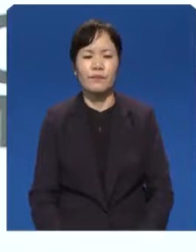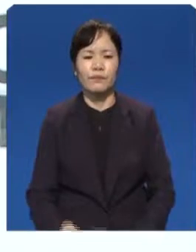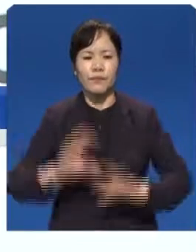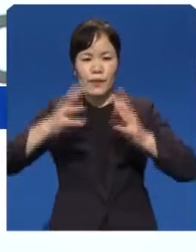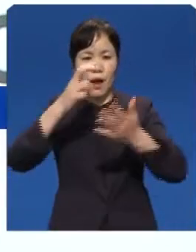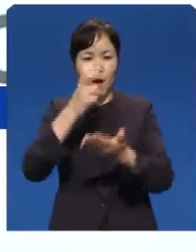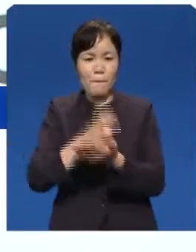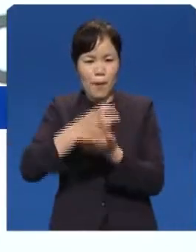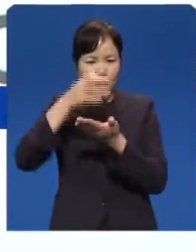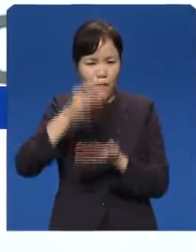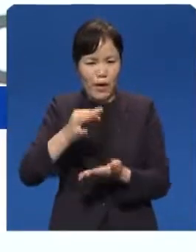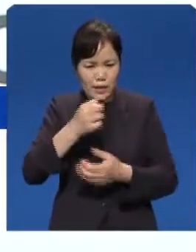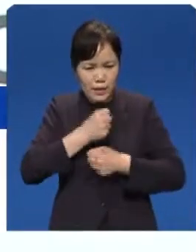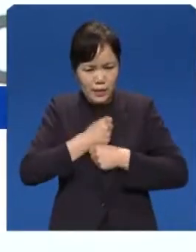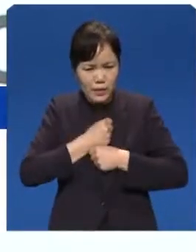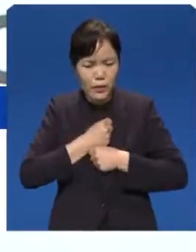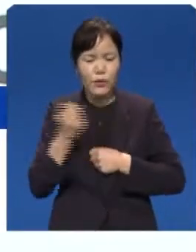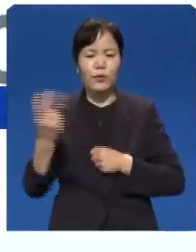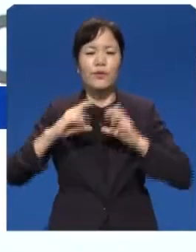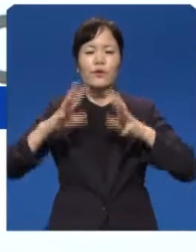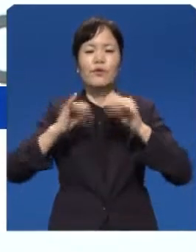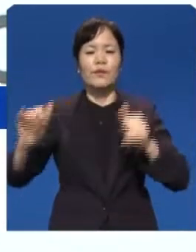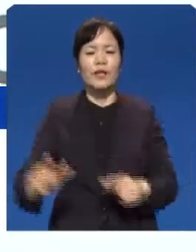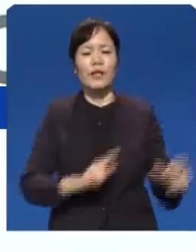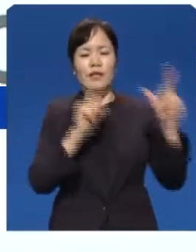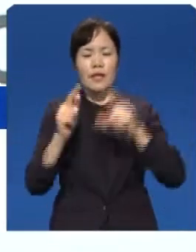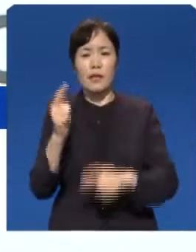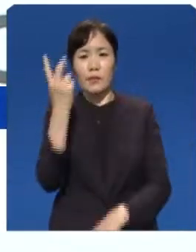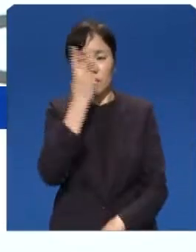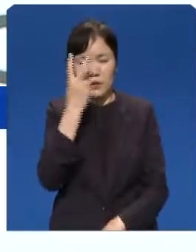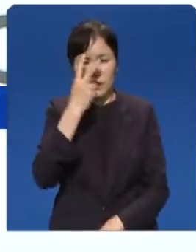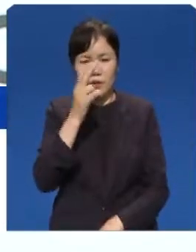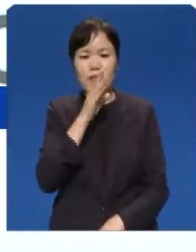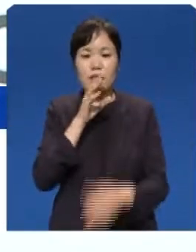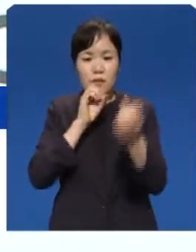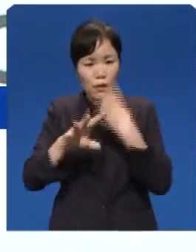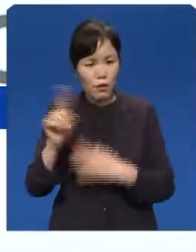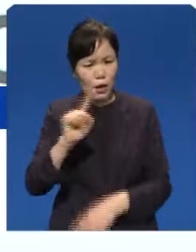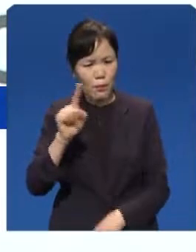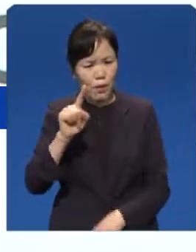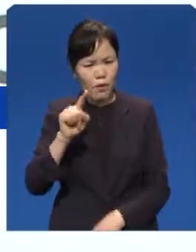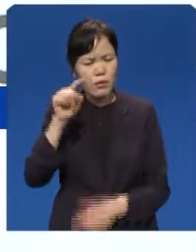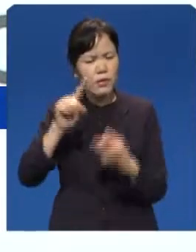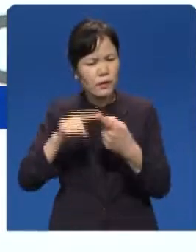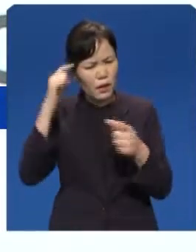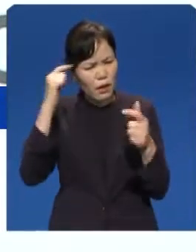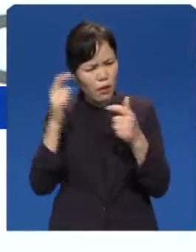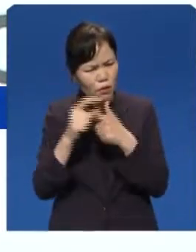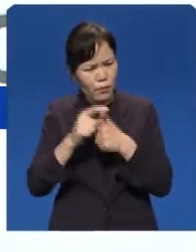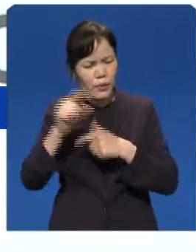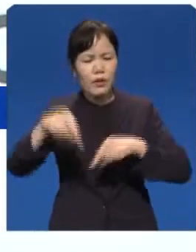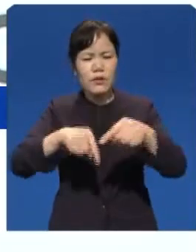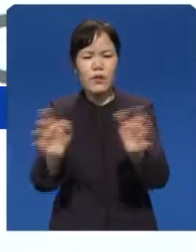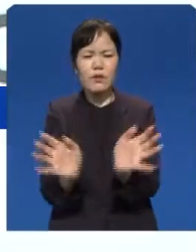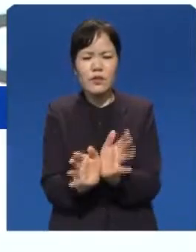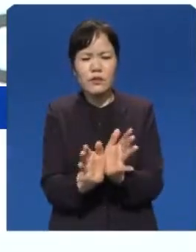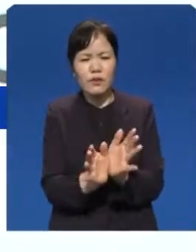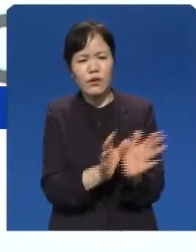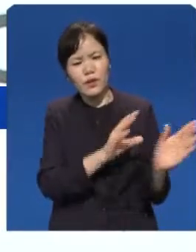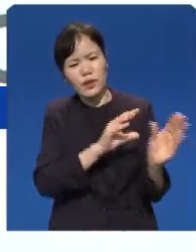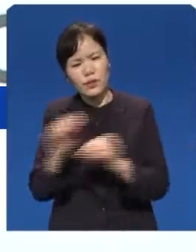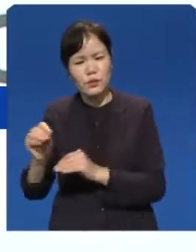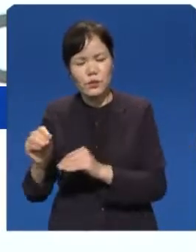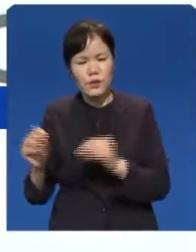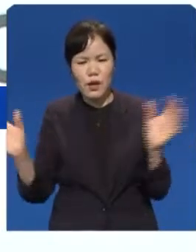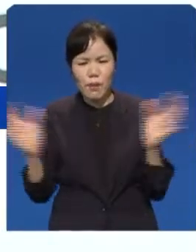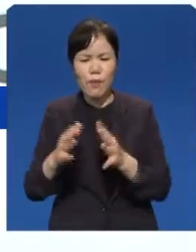헌법 가치 수호와 또 국민의 삶을 지키는 정답이 무엇일까를 좀 깊게 고민을 하고 정치권이